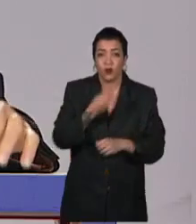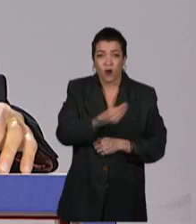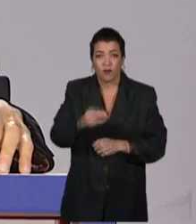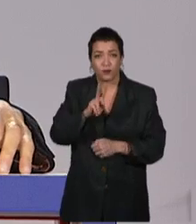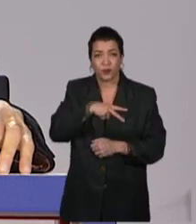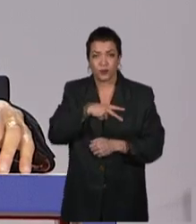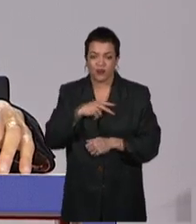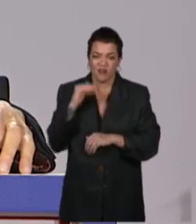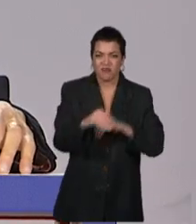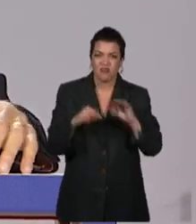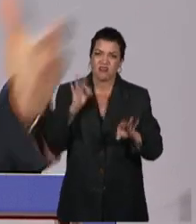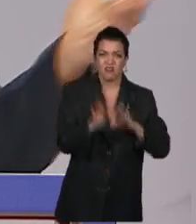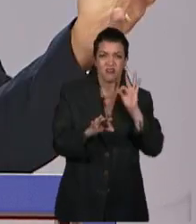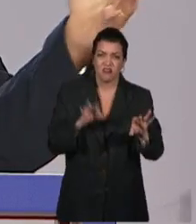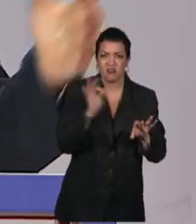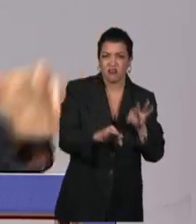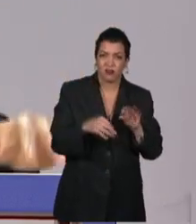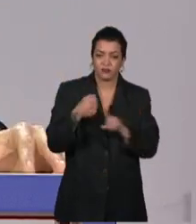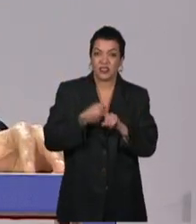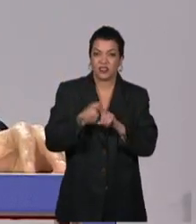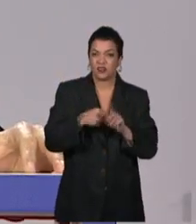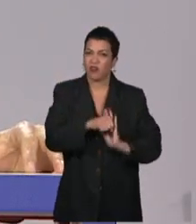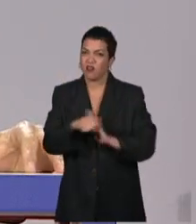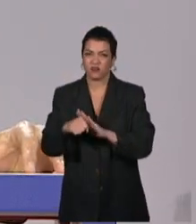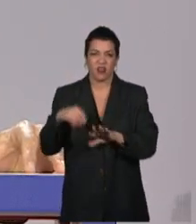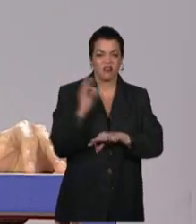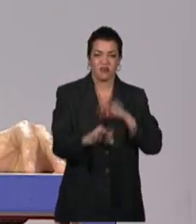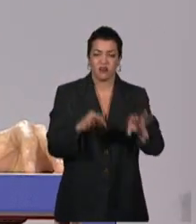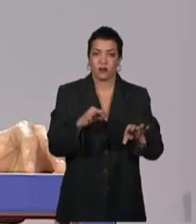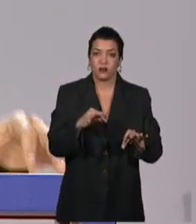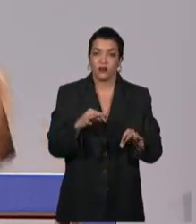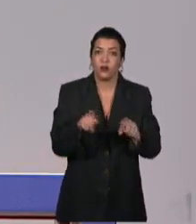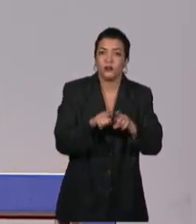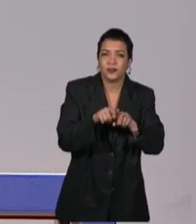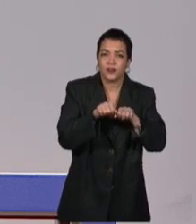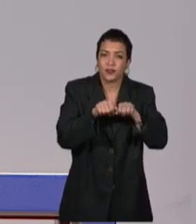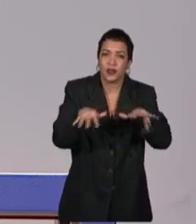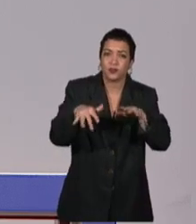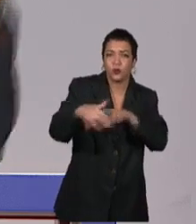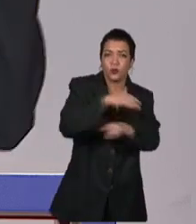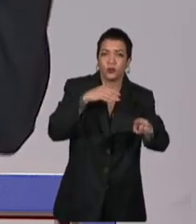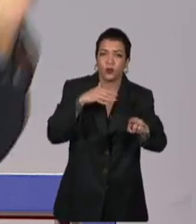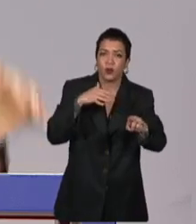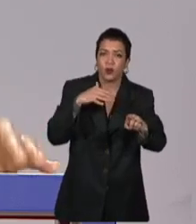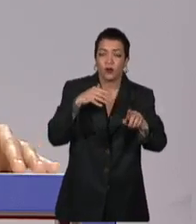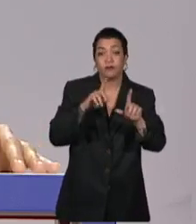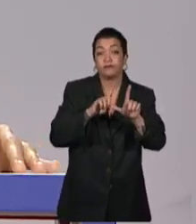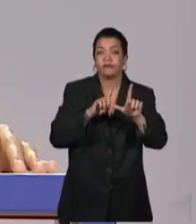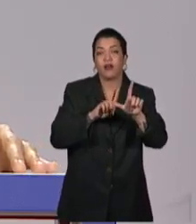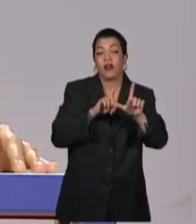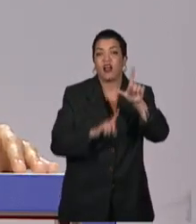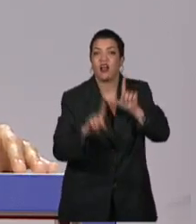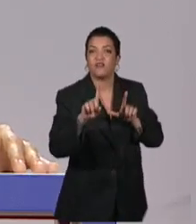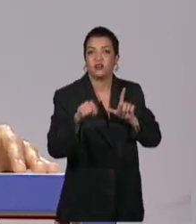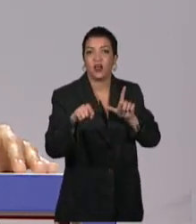des militants extrémistes, agressés sur les réseaux sociaux par des avatars qu'il